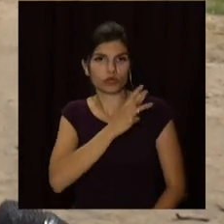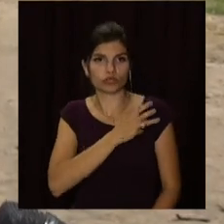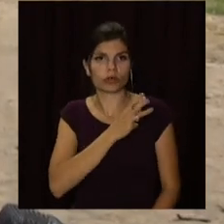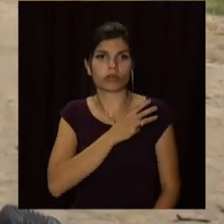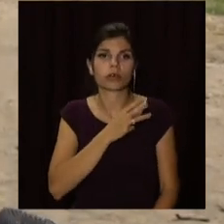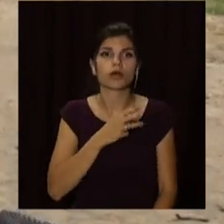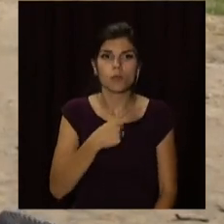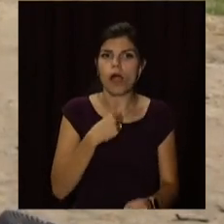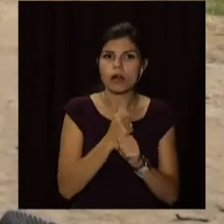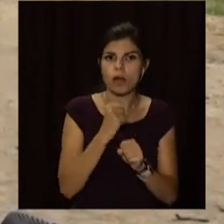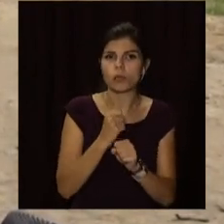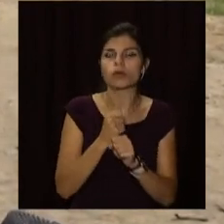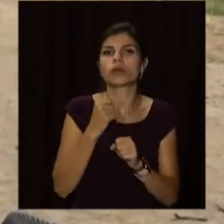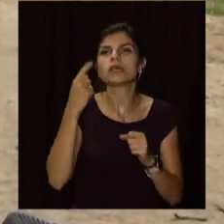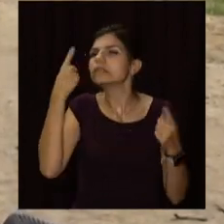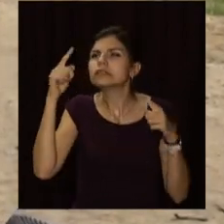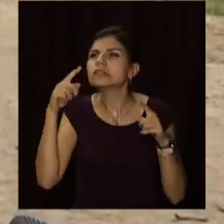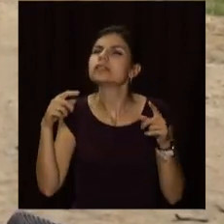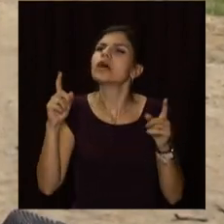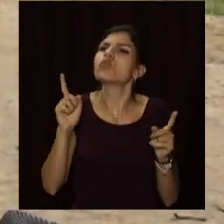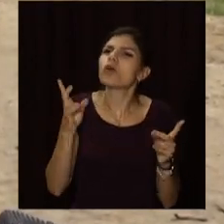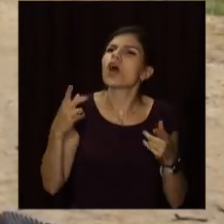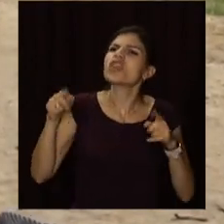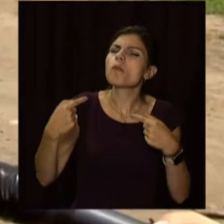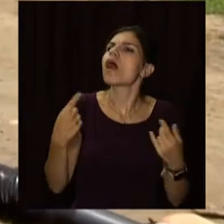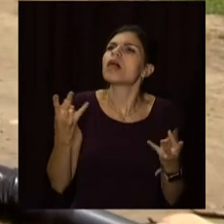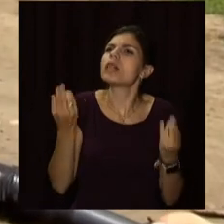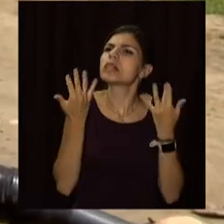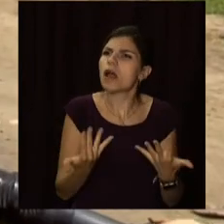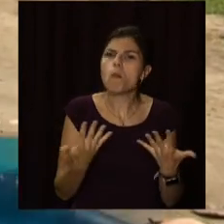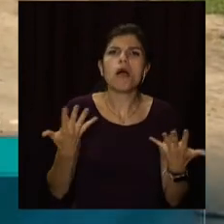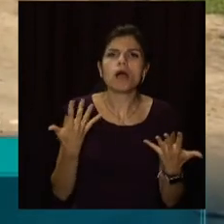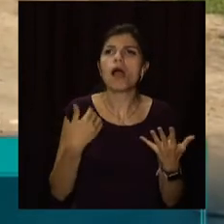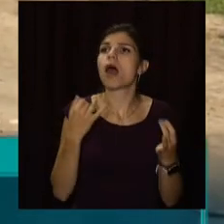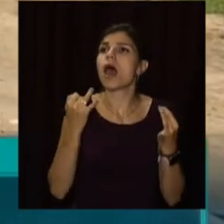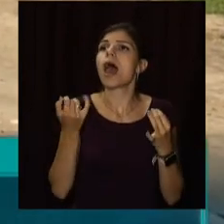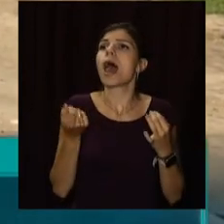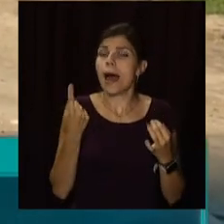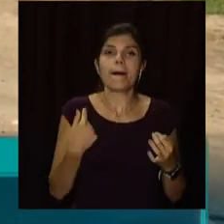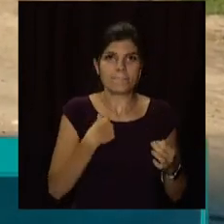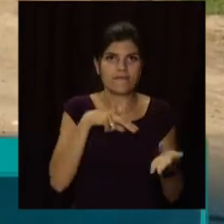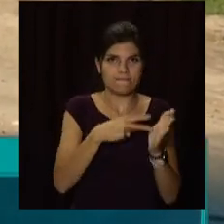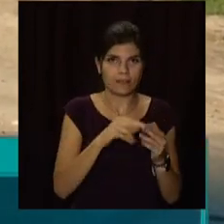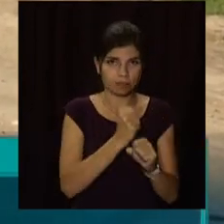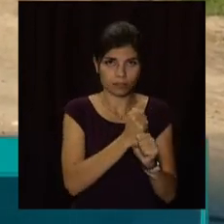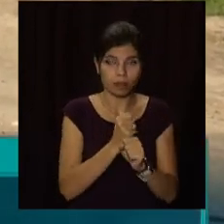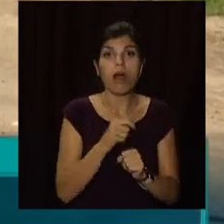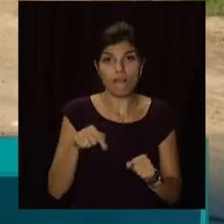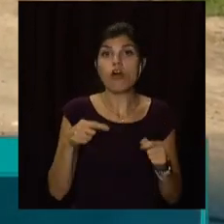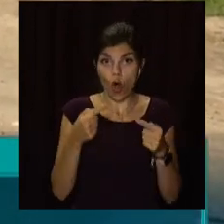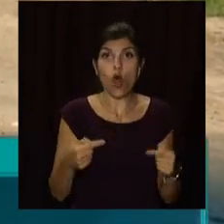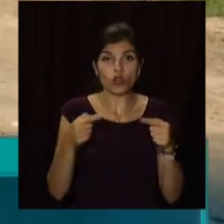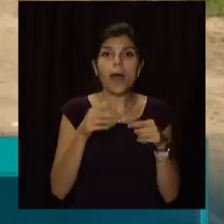Ми проработали з проєктантами всі требування їхні. Всі об'єкти, які ми плануємо відкрити в цьому році, вони всі